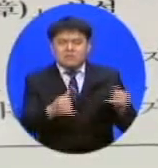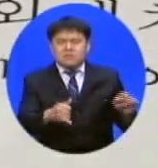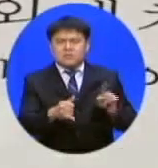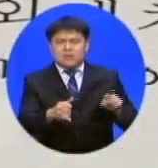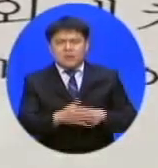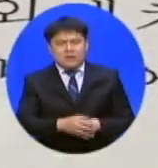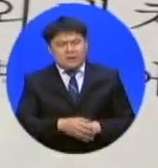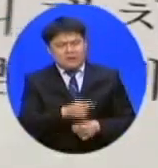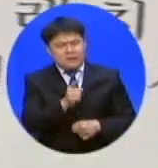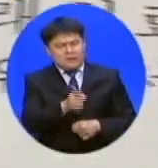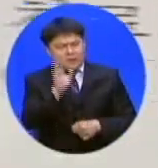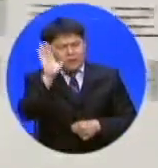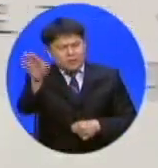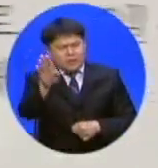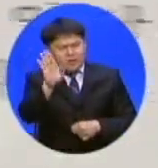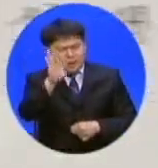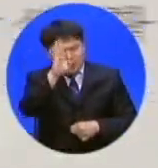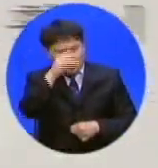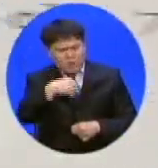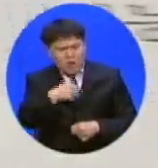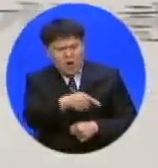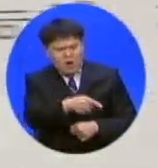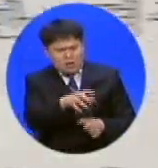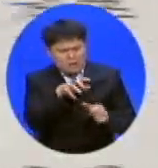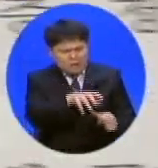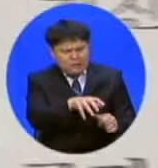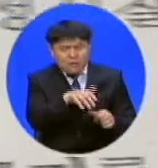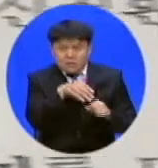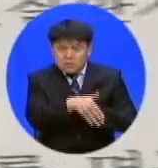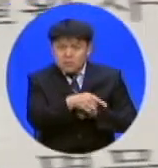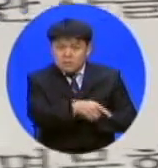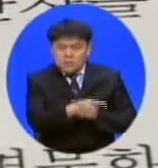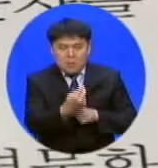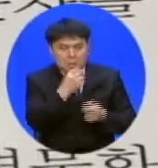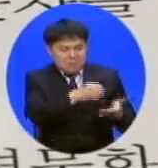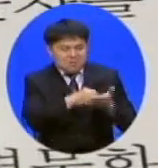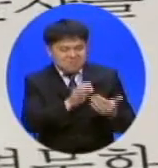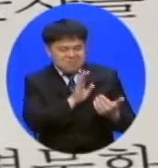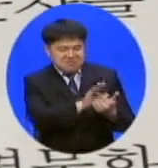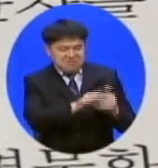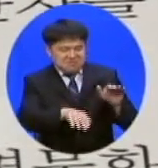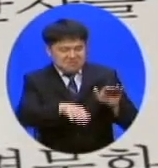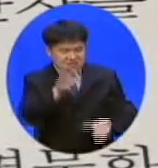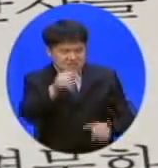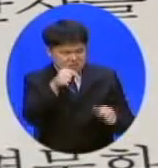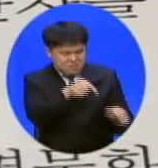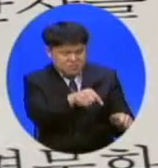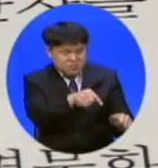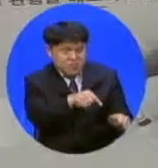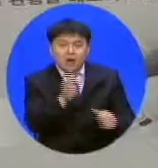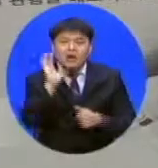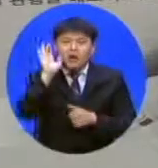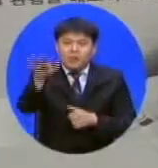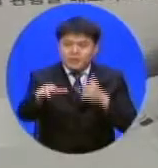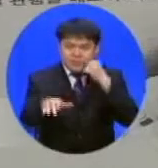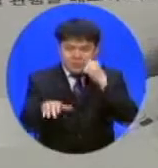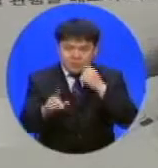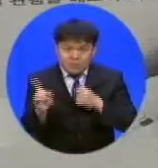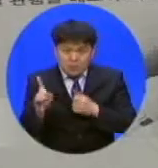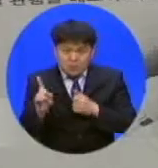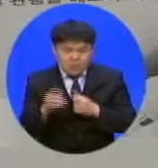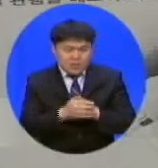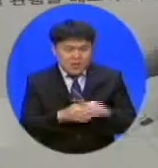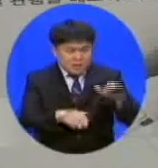그 잠재적인 정신질환자 이렇게 이제 분류를 하면서 보험 가입에 상당한 차별을 뒀던 건데 앞으로는 이 차별